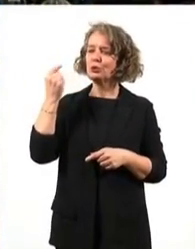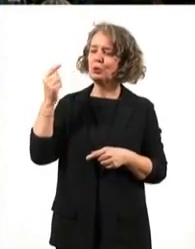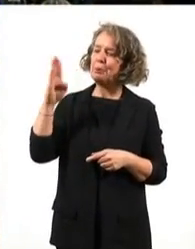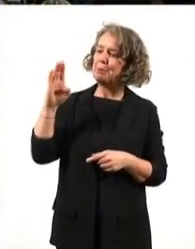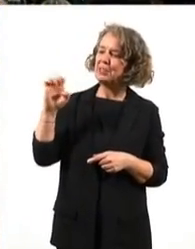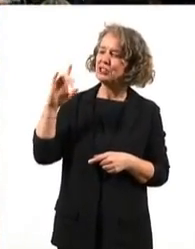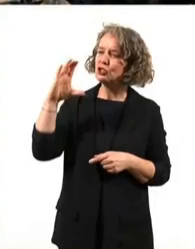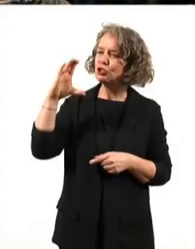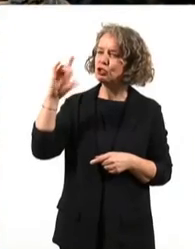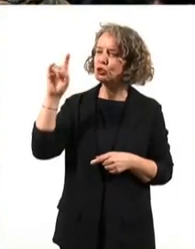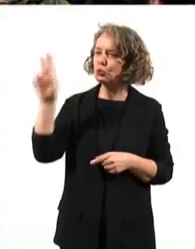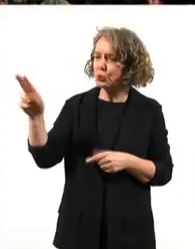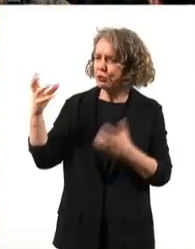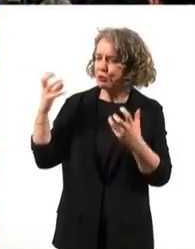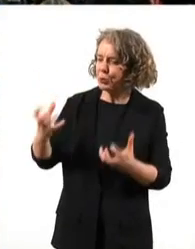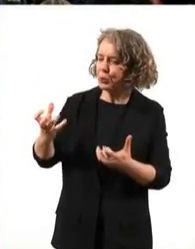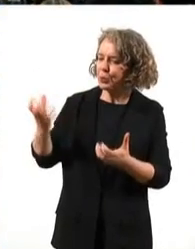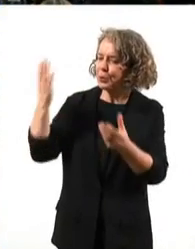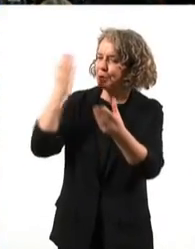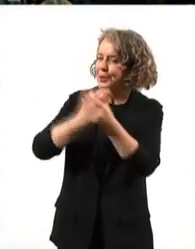dire un mot, je crois. On va vous donner le micro.